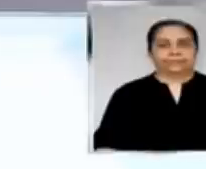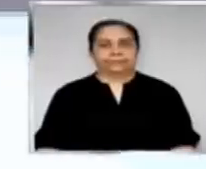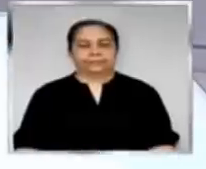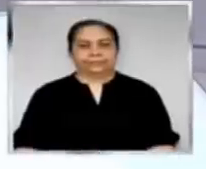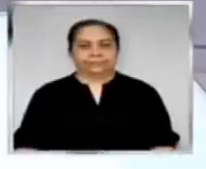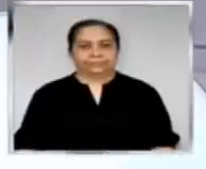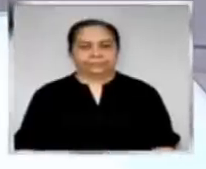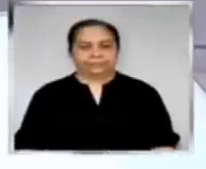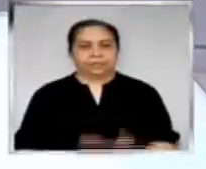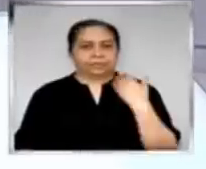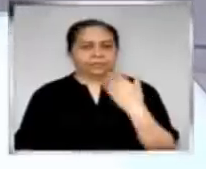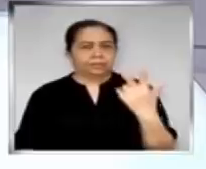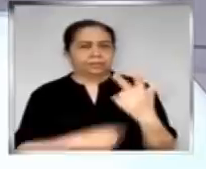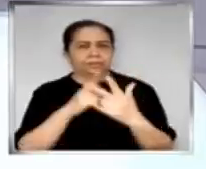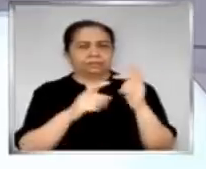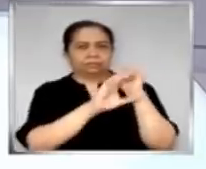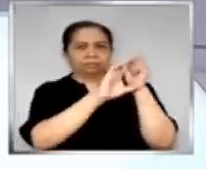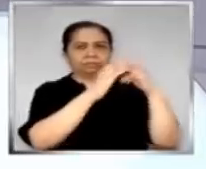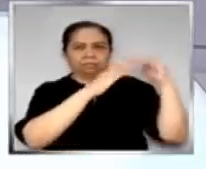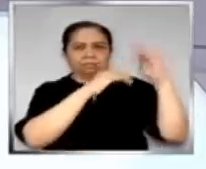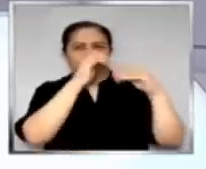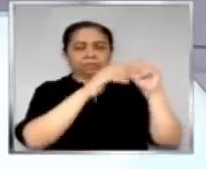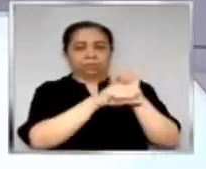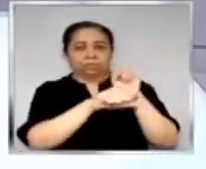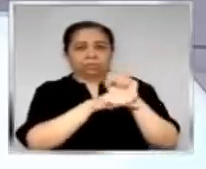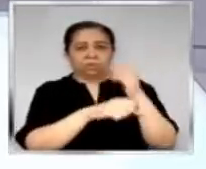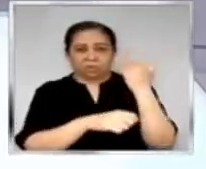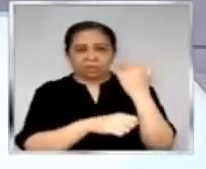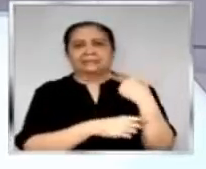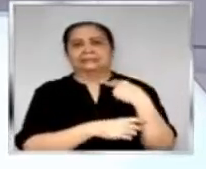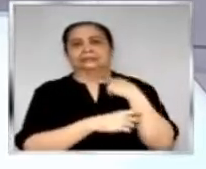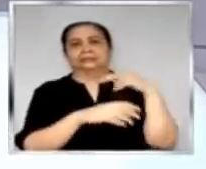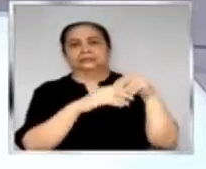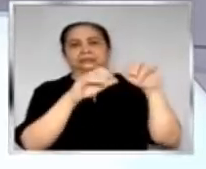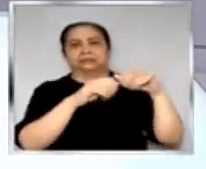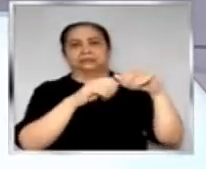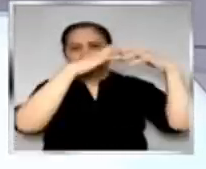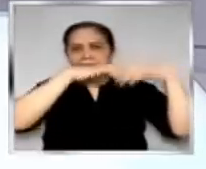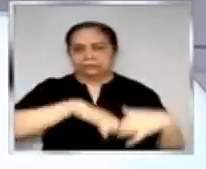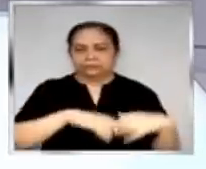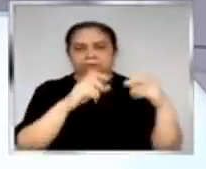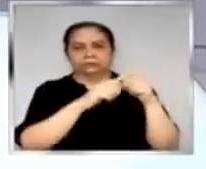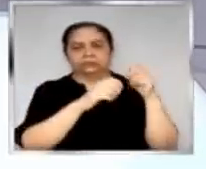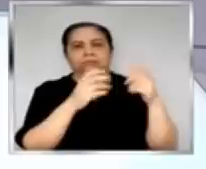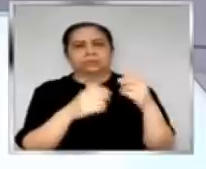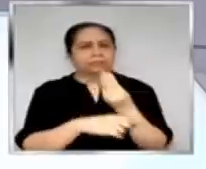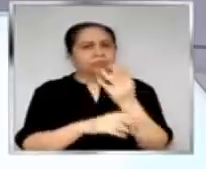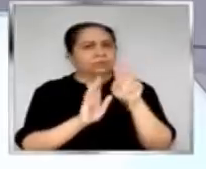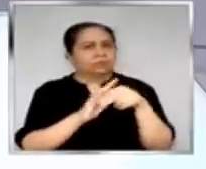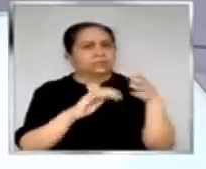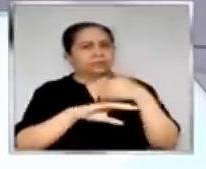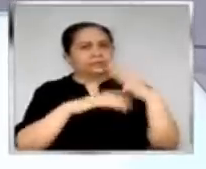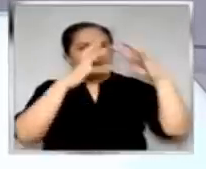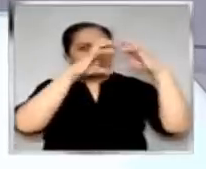Patay ang tatlong construction worker matapos matrap sa gumuhong gusali sa Maynila. Ang ipinagtataka ng mga pulis ilang oras matapos ang pagguho